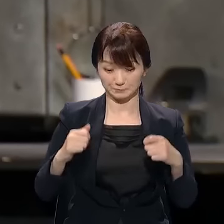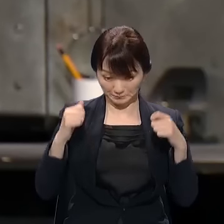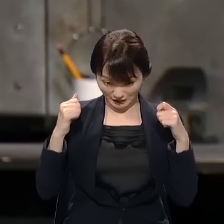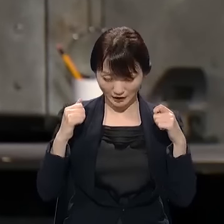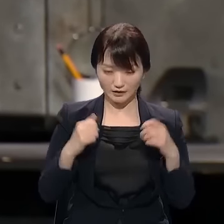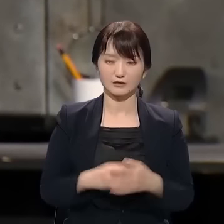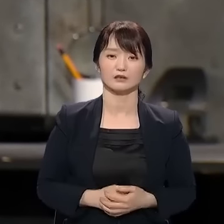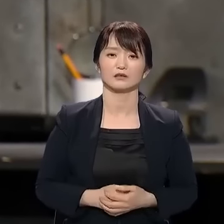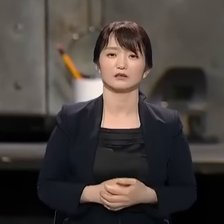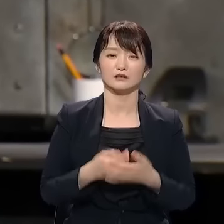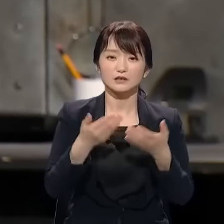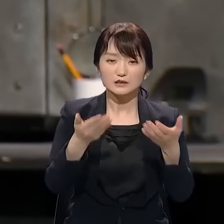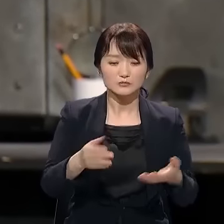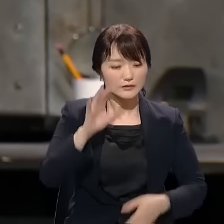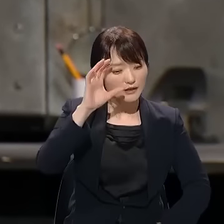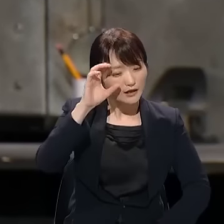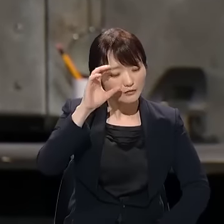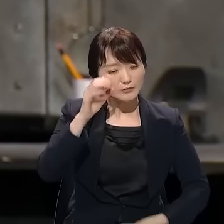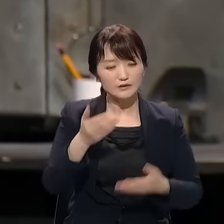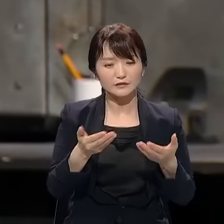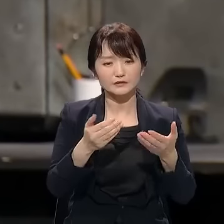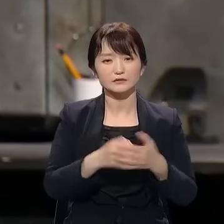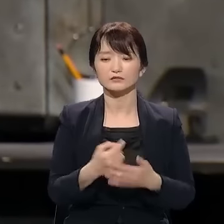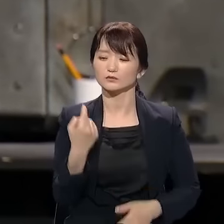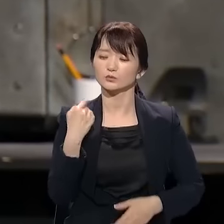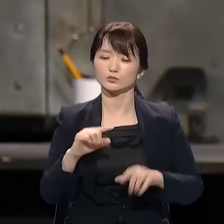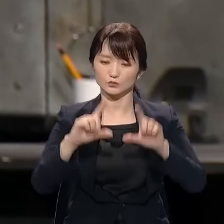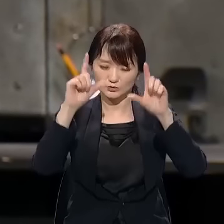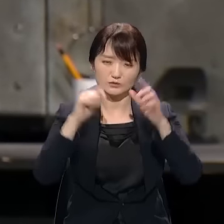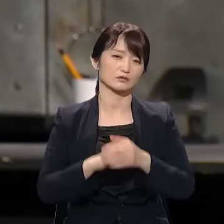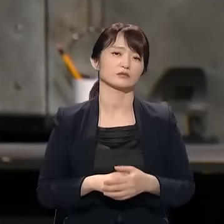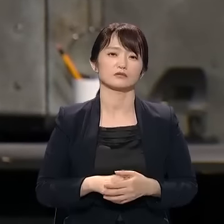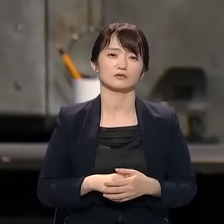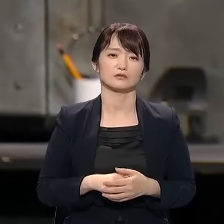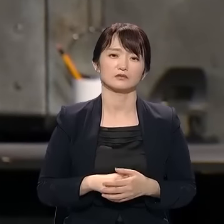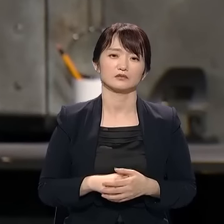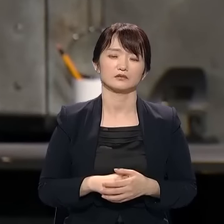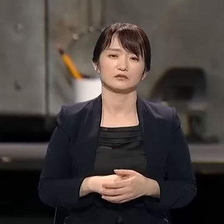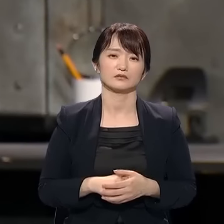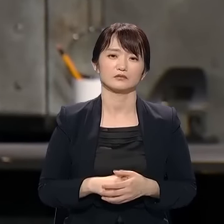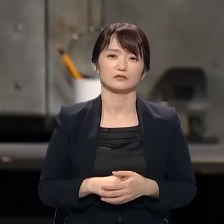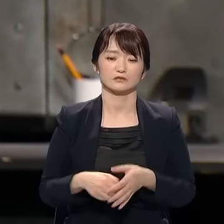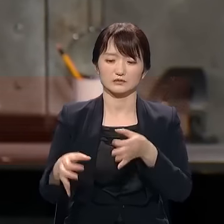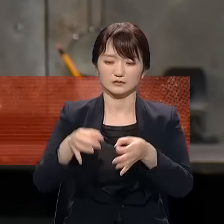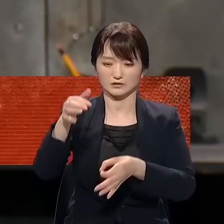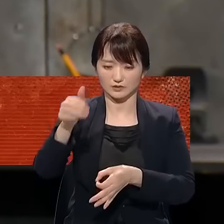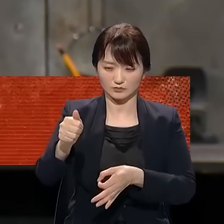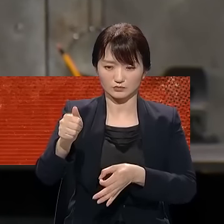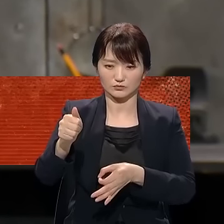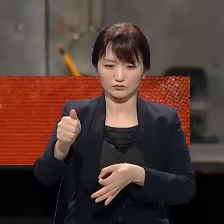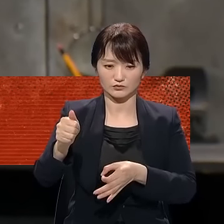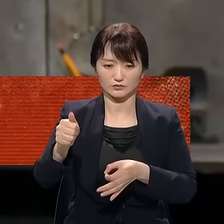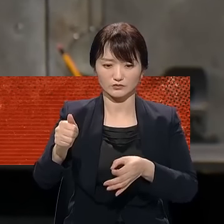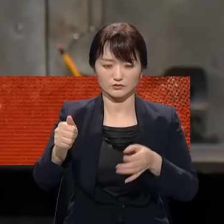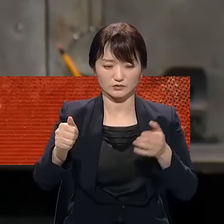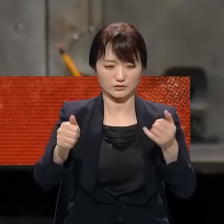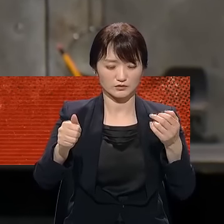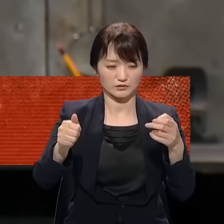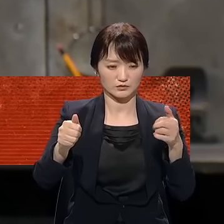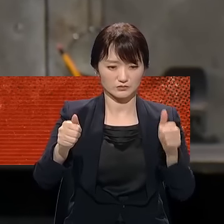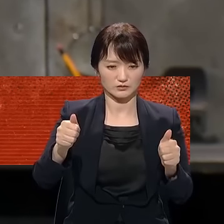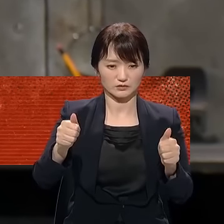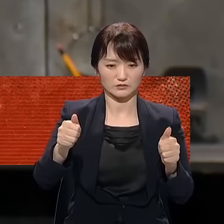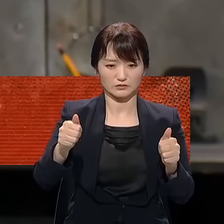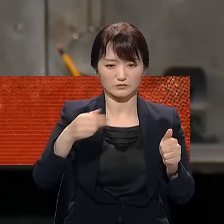같은데 전날 자정 넘도록 아르바이트 하는 업주 그 사장하고 술을 좀 많이 마셨던 거 같습니다 그